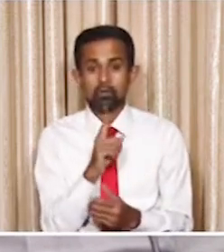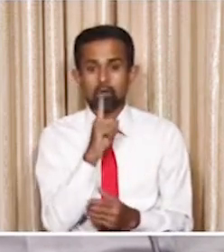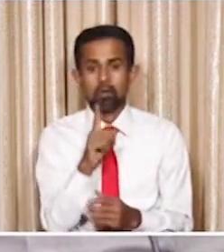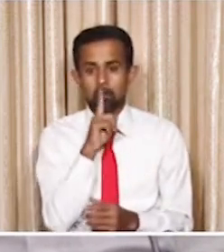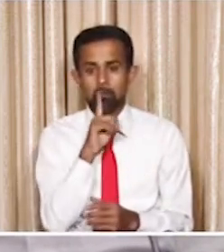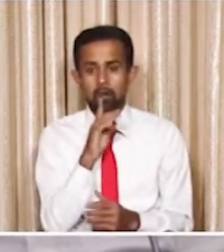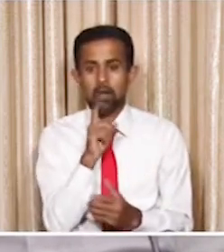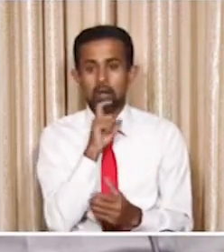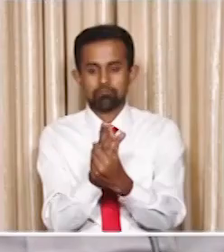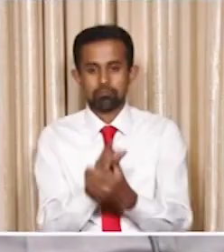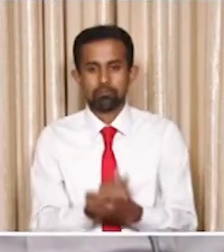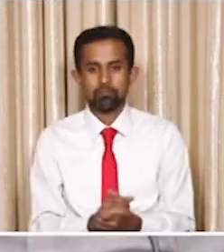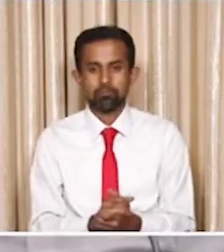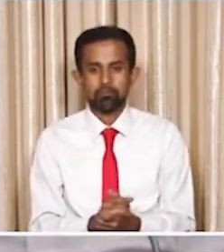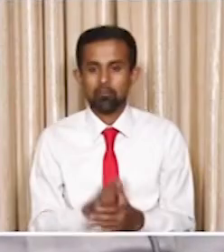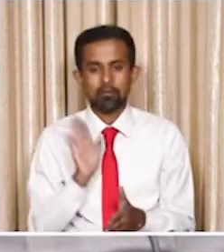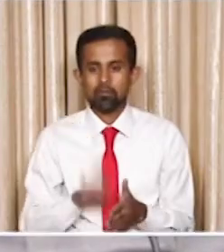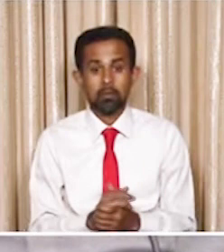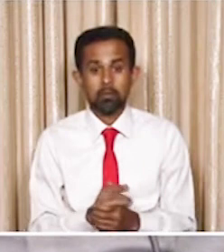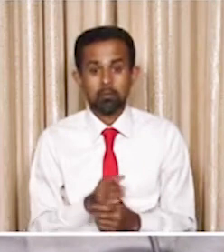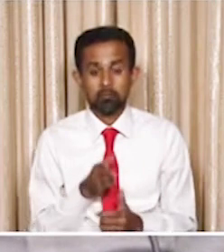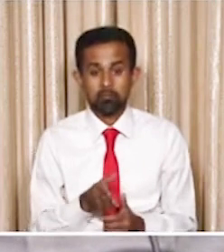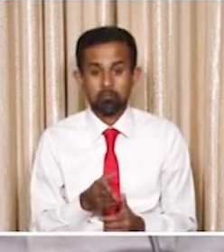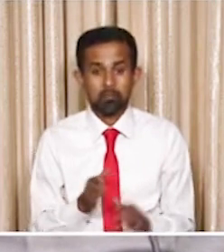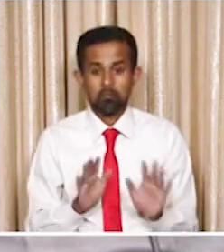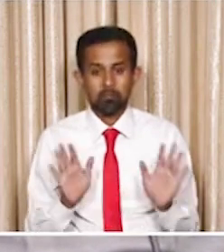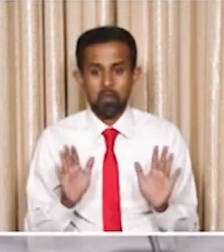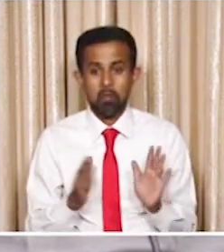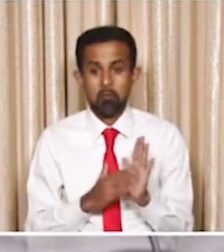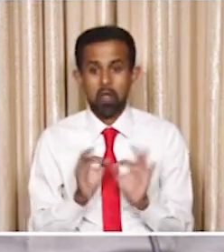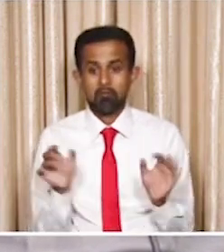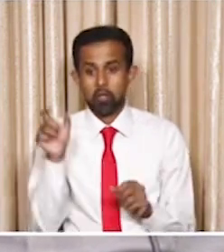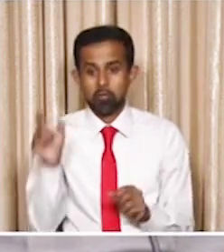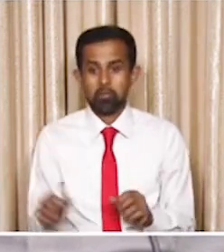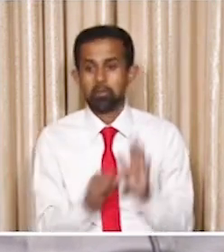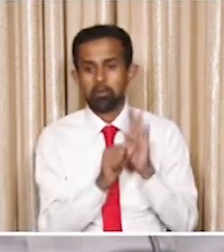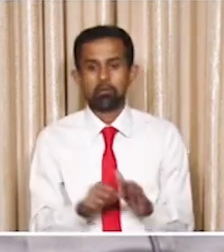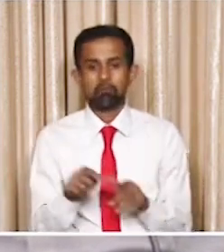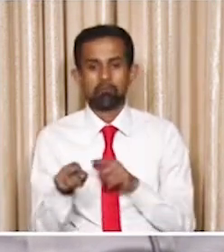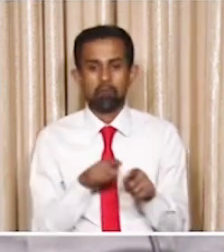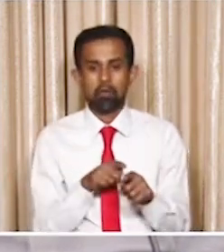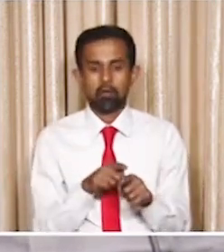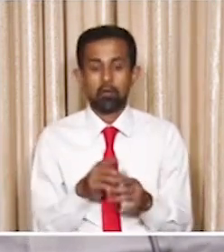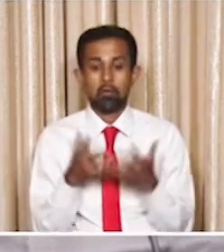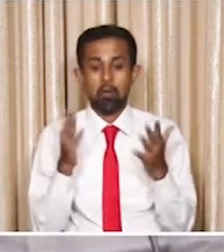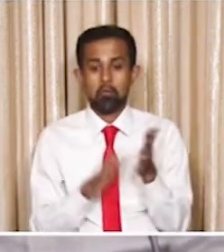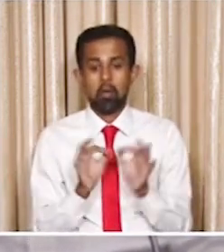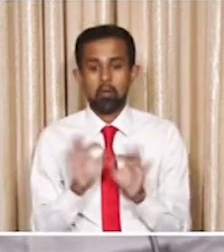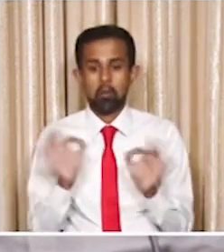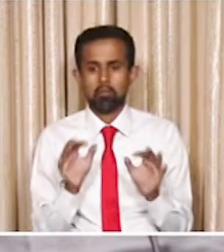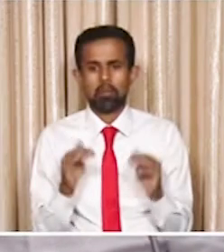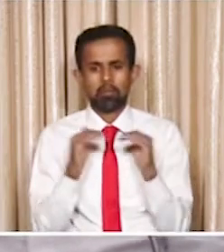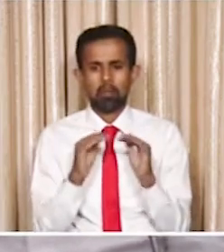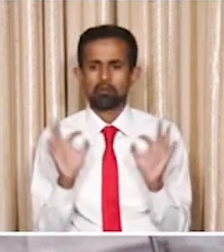ඉන්නවා නඩුව දාන්නේ අපි නඩුව දානවා මේක අතාරින්නේ නැහැ මොකද මෙව වෙන්න බෑ මේක මාධ්‍යවේදීන්ටත් කරන අගෞරවයක් අපි දන්නවා බහුතරයක් මාධ්‍යවේදීන් ඉතාම